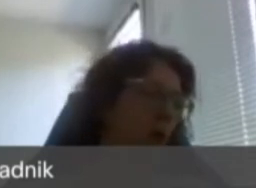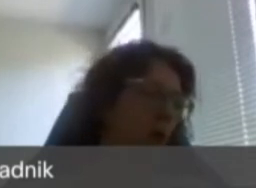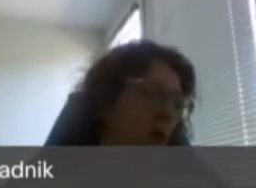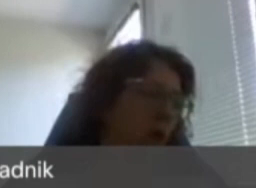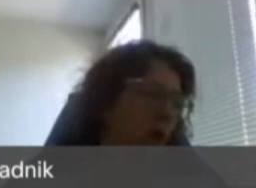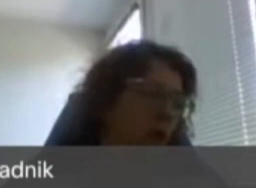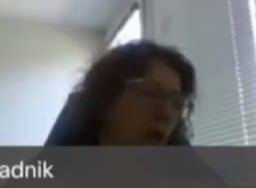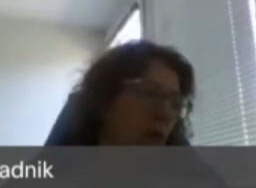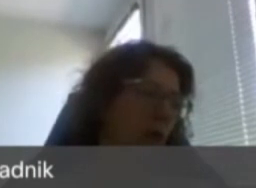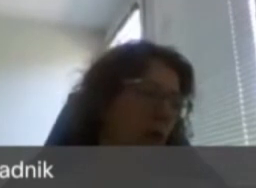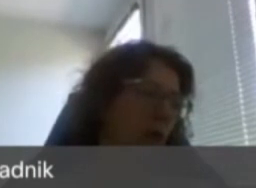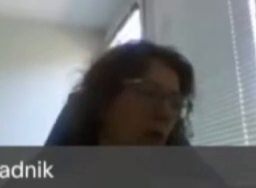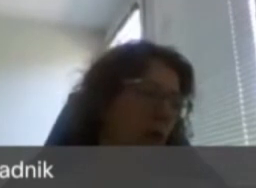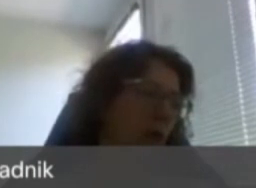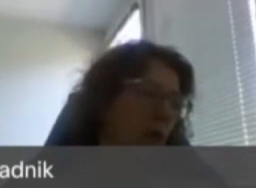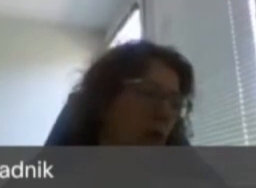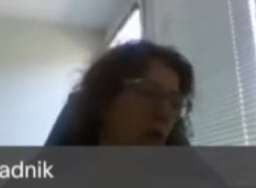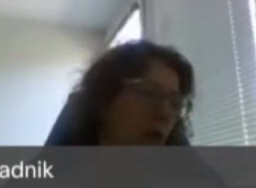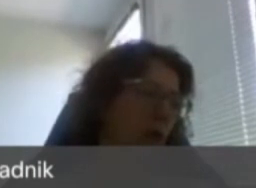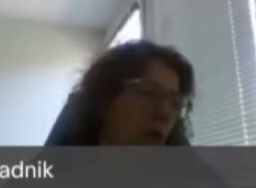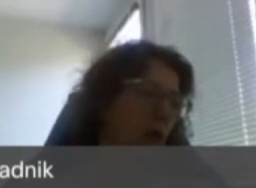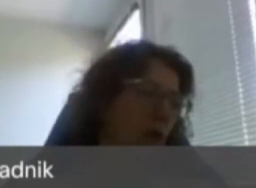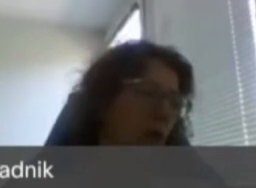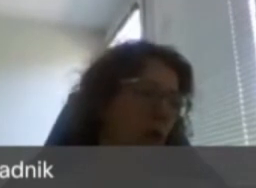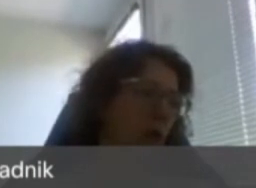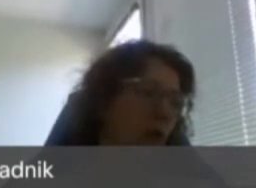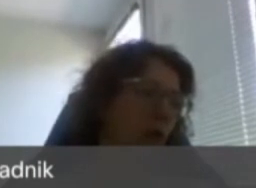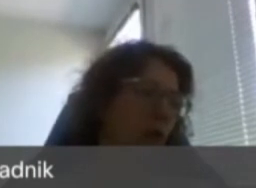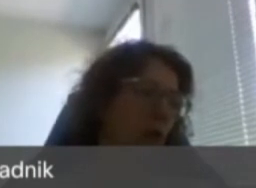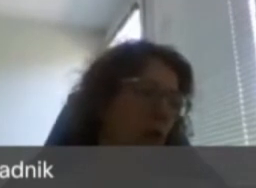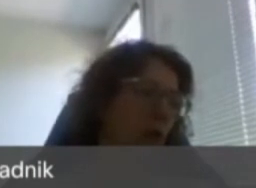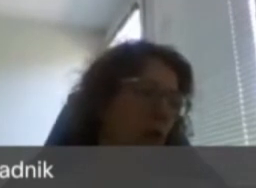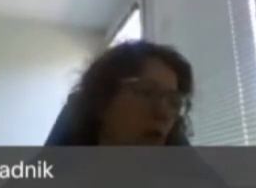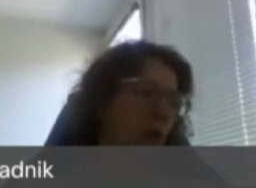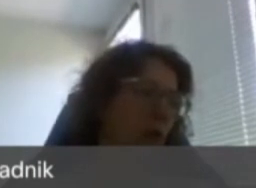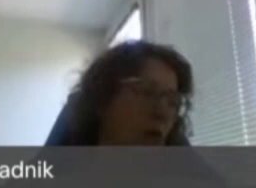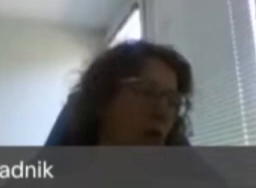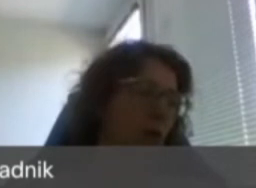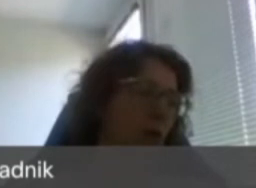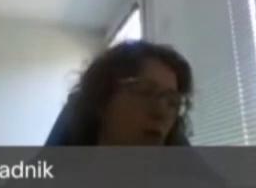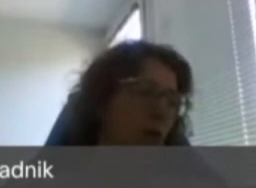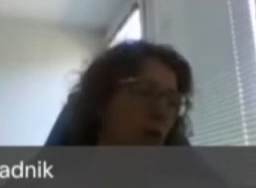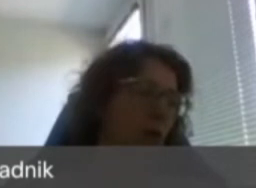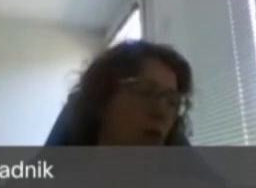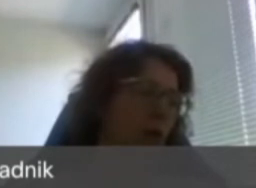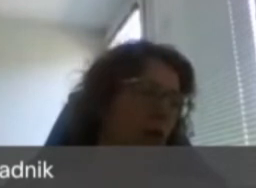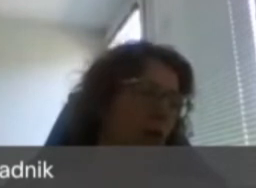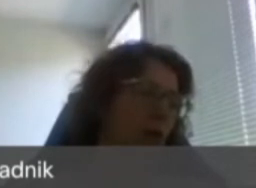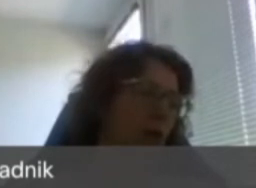2021-2027 predvidenih približno 8 milijard evrov, ki jih bo Evropska komisija namenila za sofinanciranje razvojno-raziskovalnih